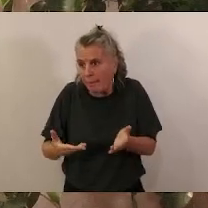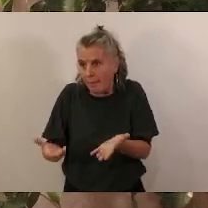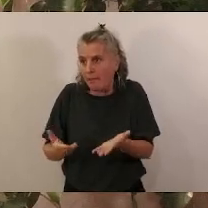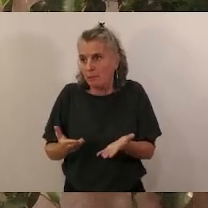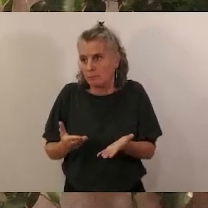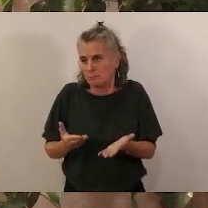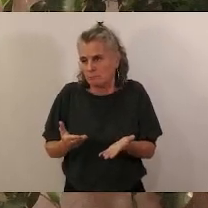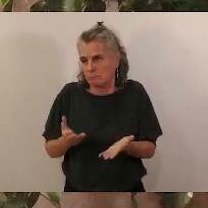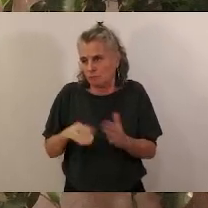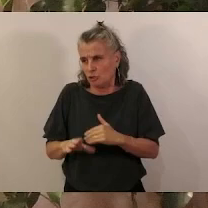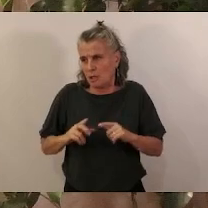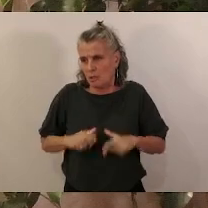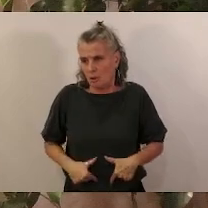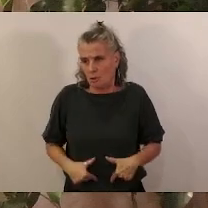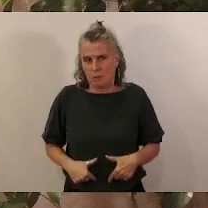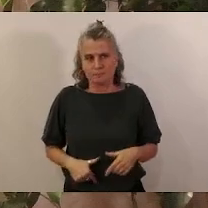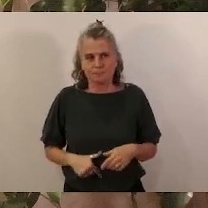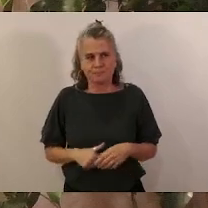enfants...